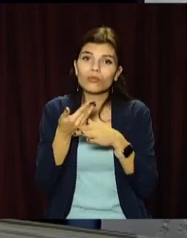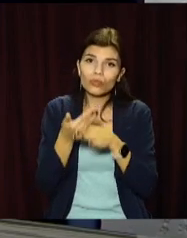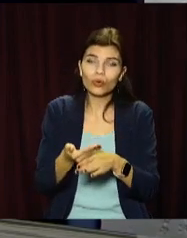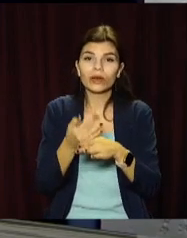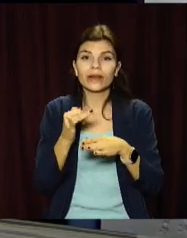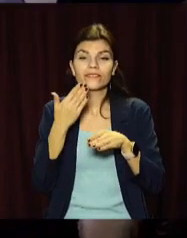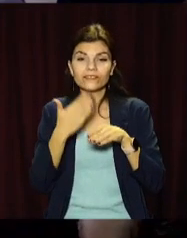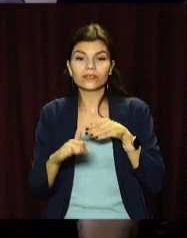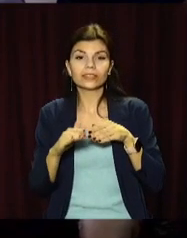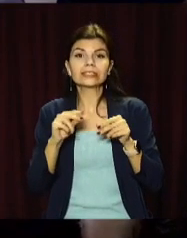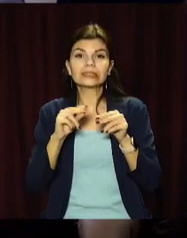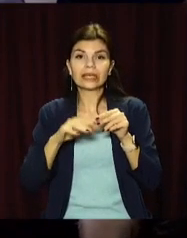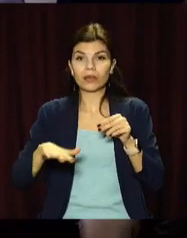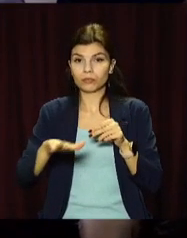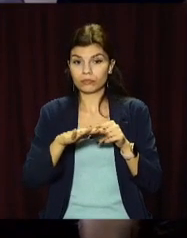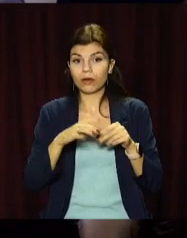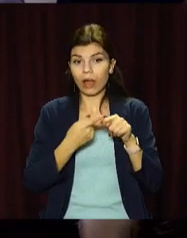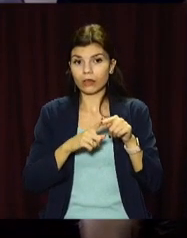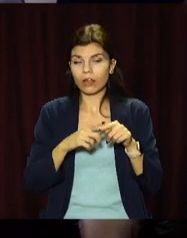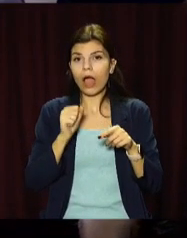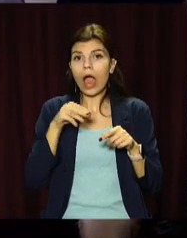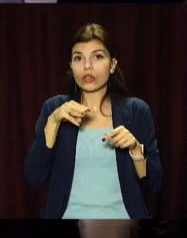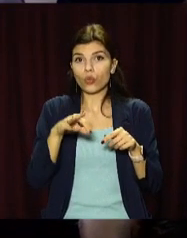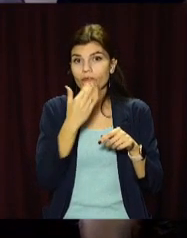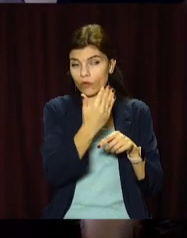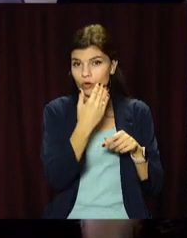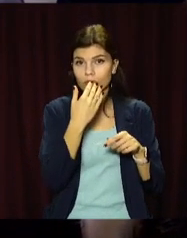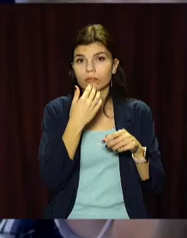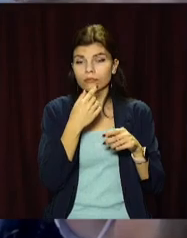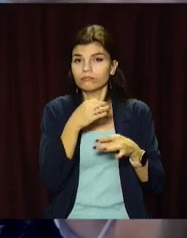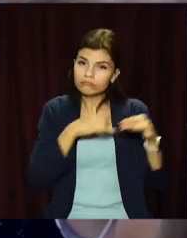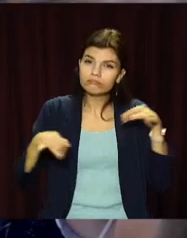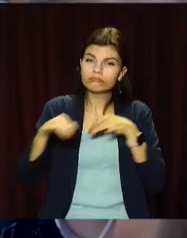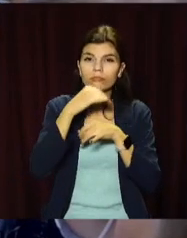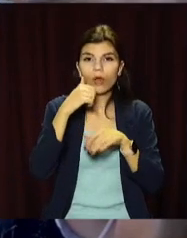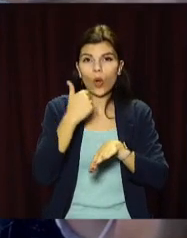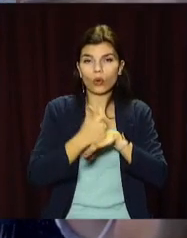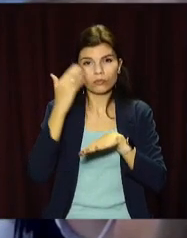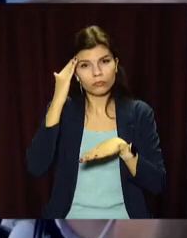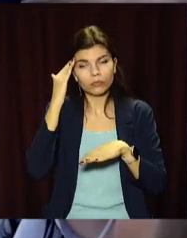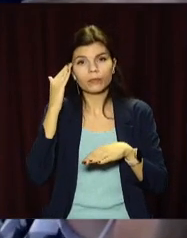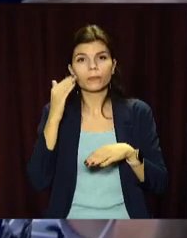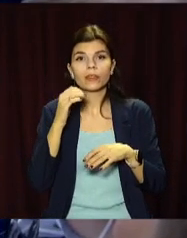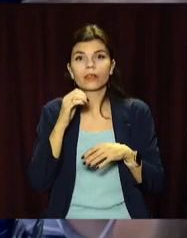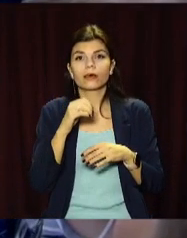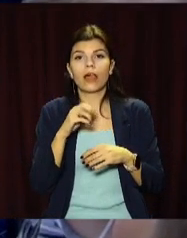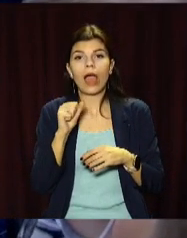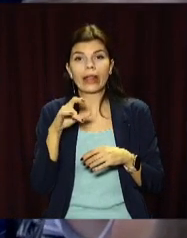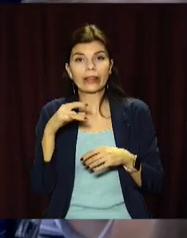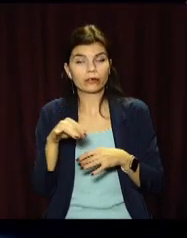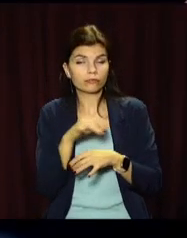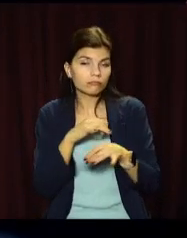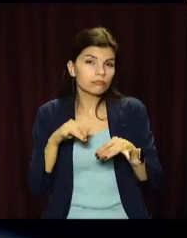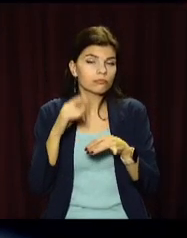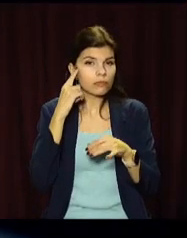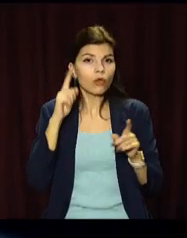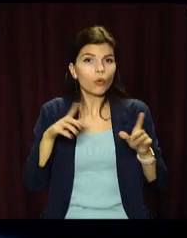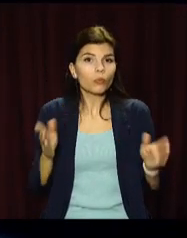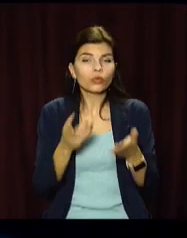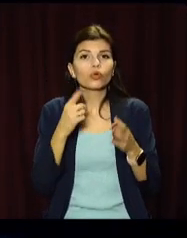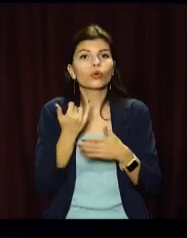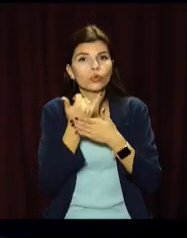та виділення земельних ділянок. Ці нагальні для атовців проблеми обговорили на зустрічі з міським головою Кам'янського Андрієм Білоусовим. Підняли і питання